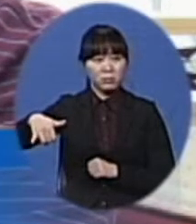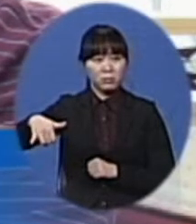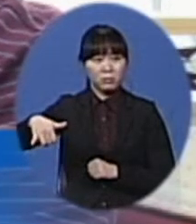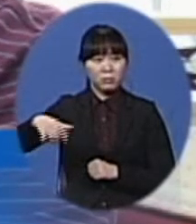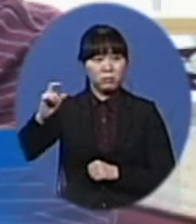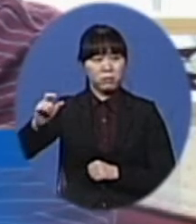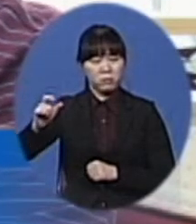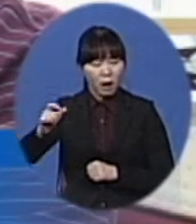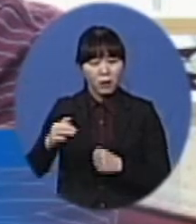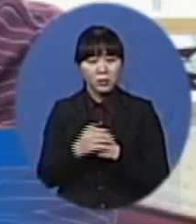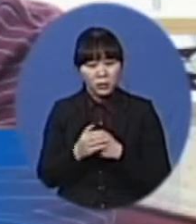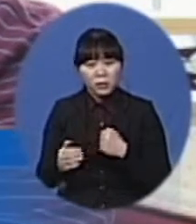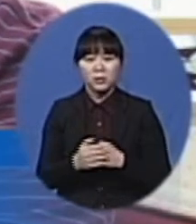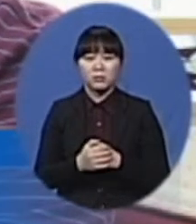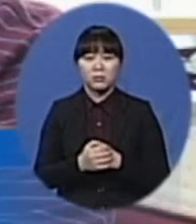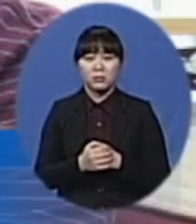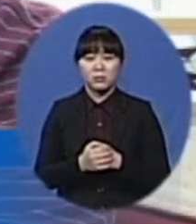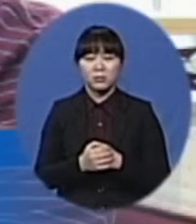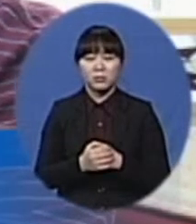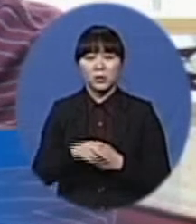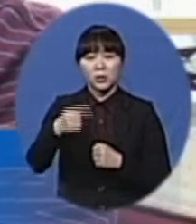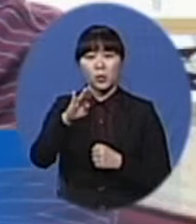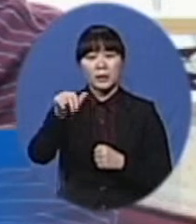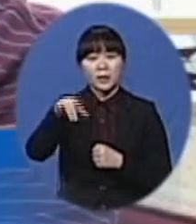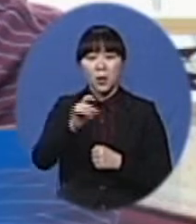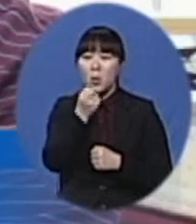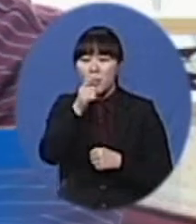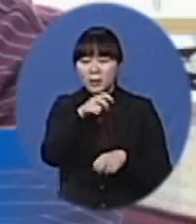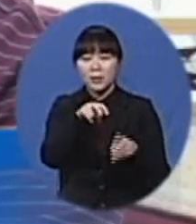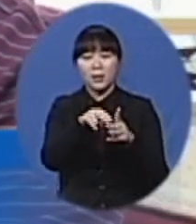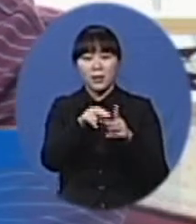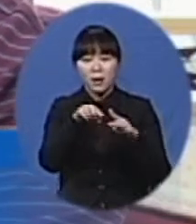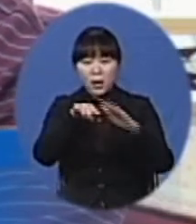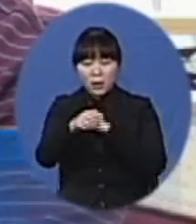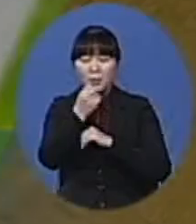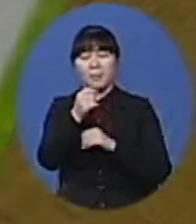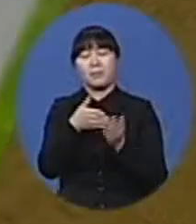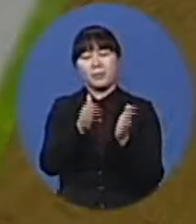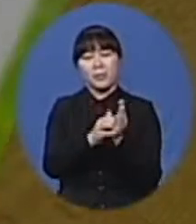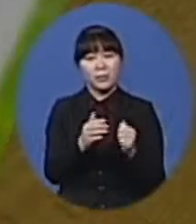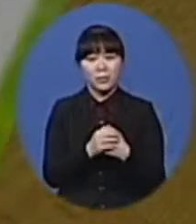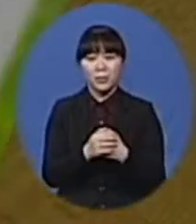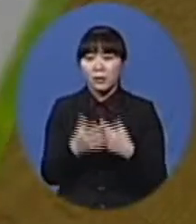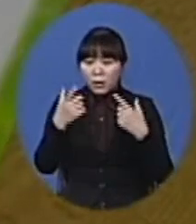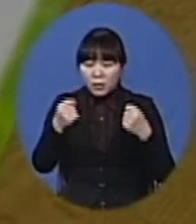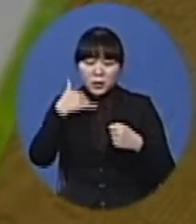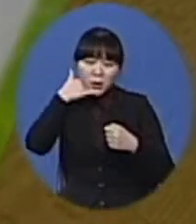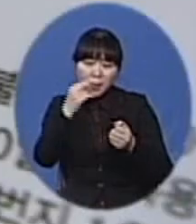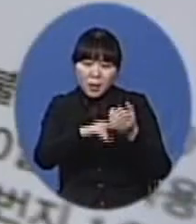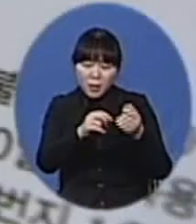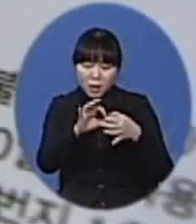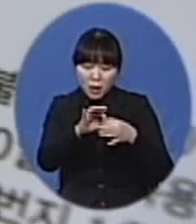전화도 안 받고 해가지고 저 소비자 고발센터에 가서 고발을 하게 됐죠. 이처럼